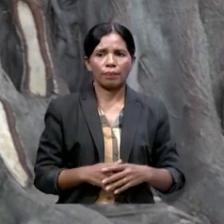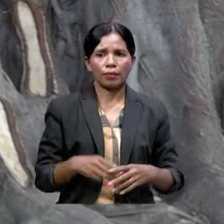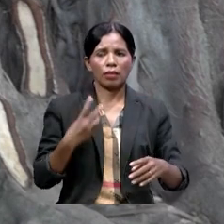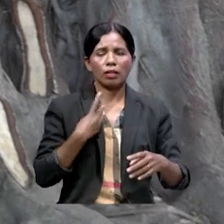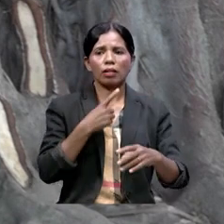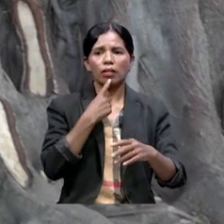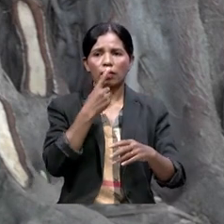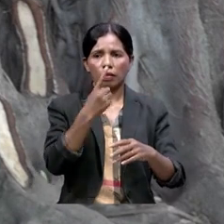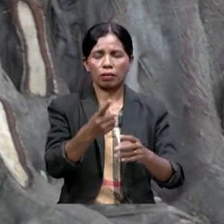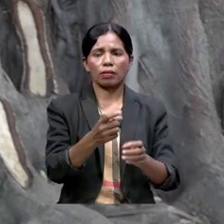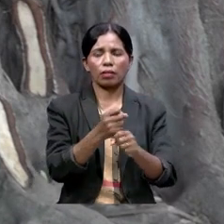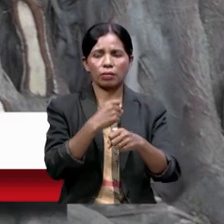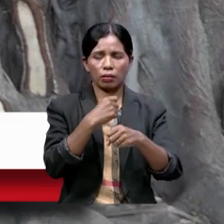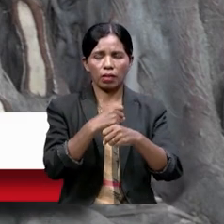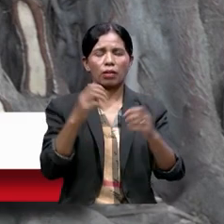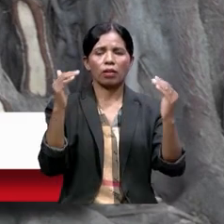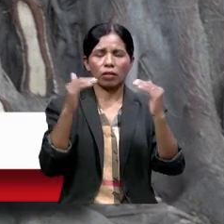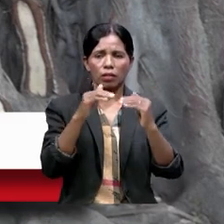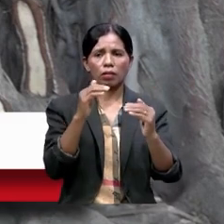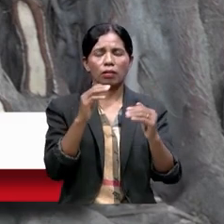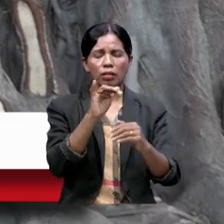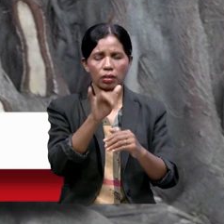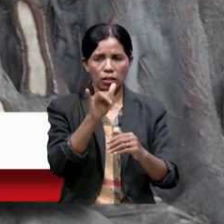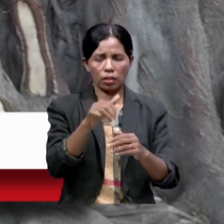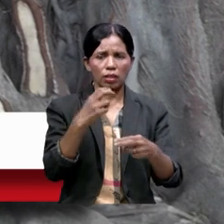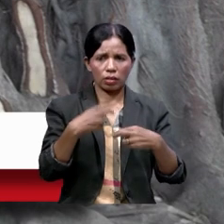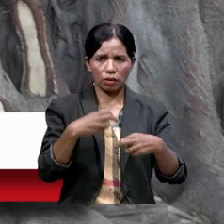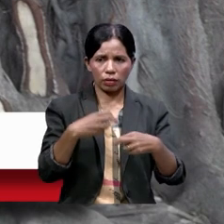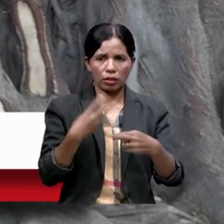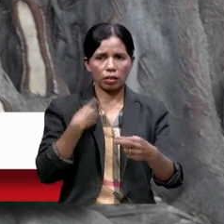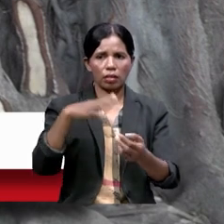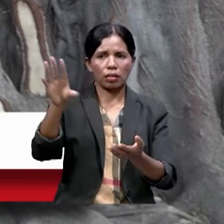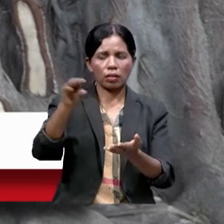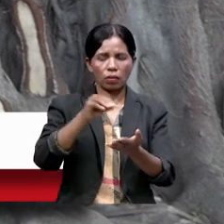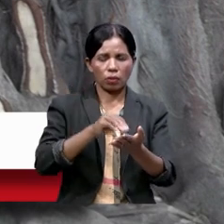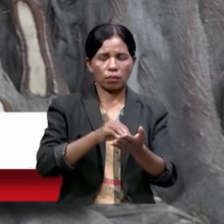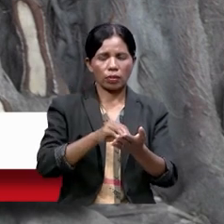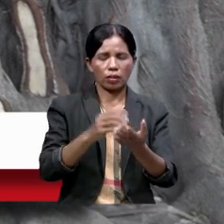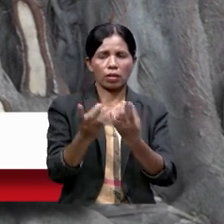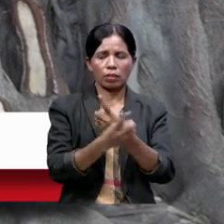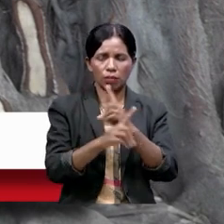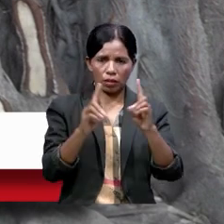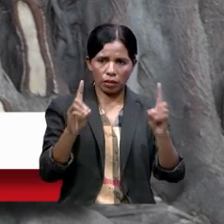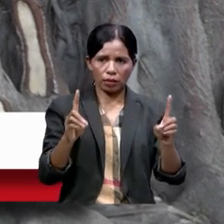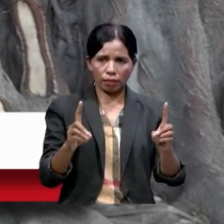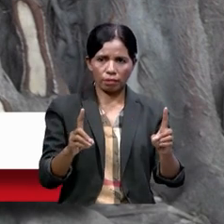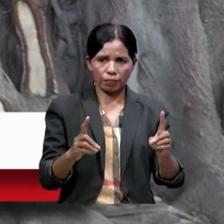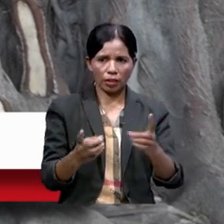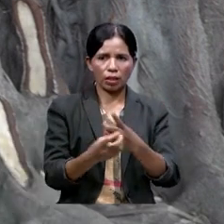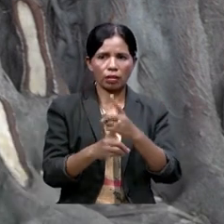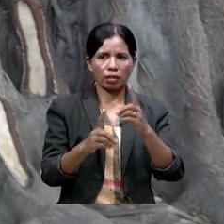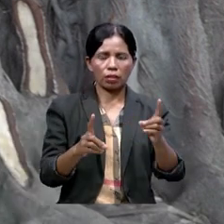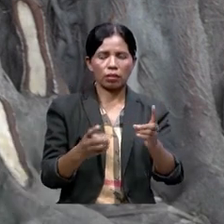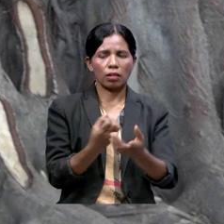dihan atu halo konsensu difisil ituan tamba ita opta demokrasia. I demokrasia ne